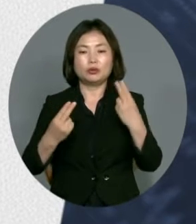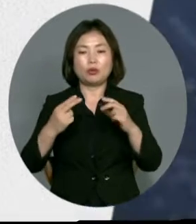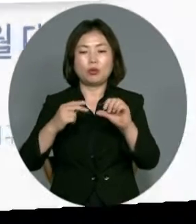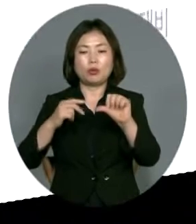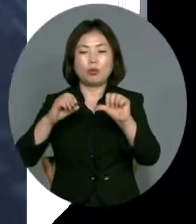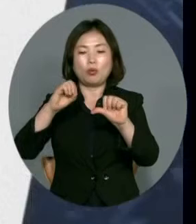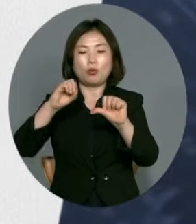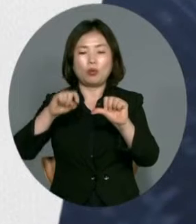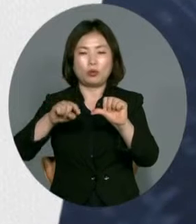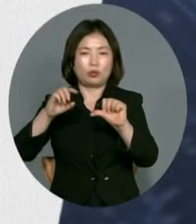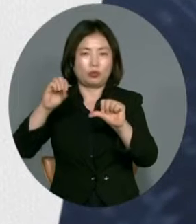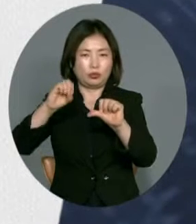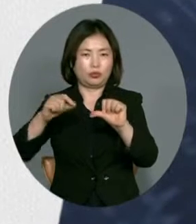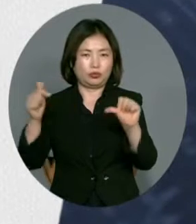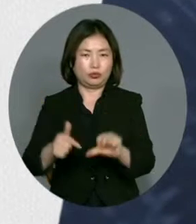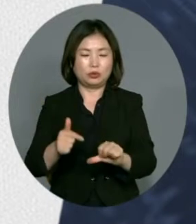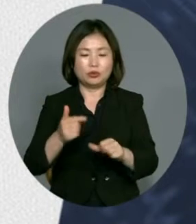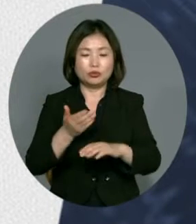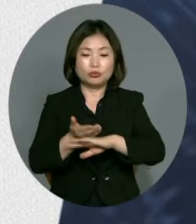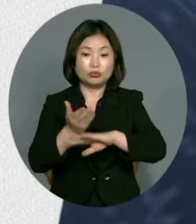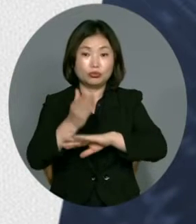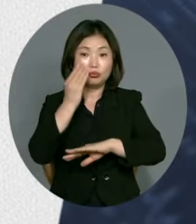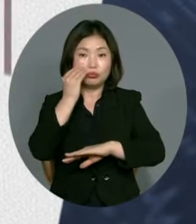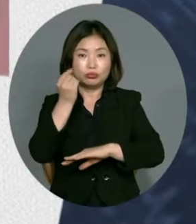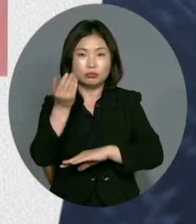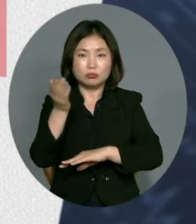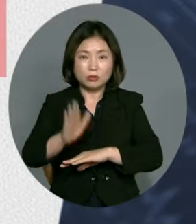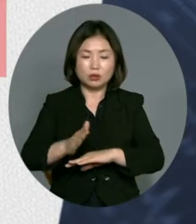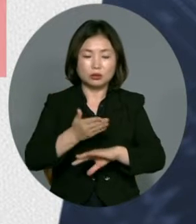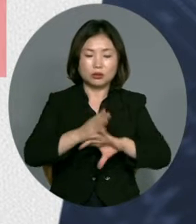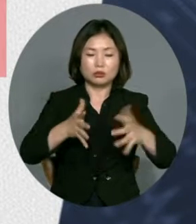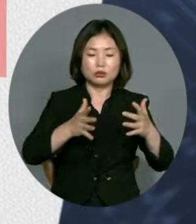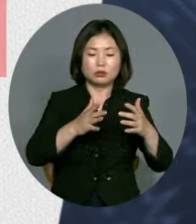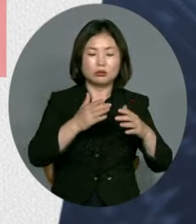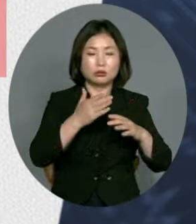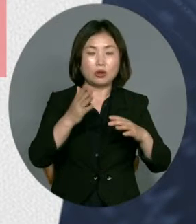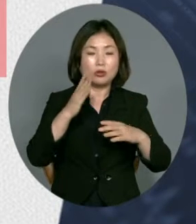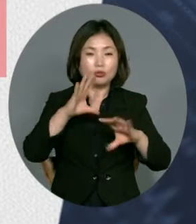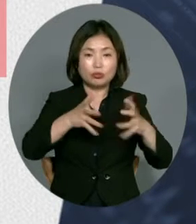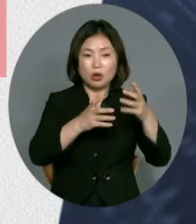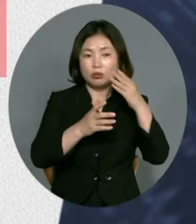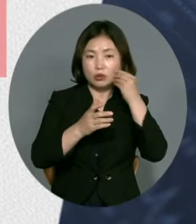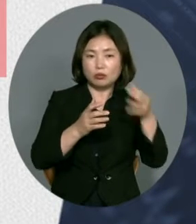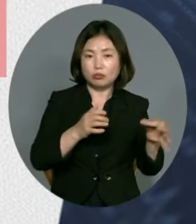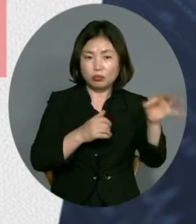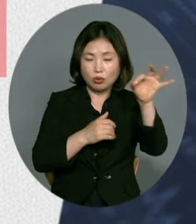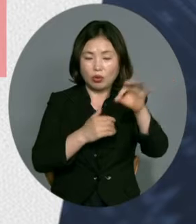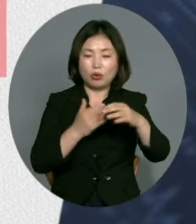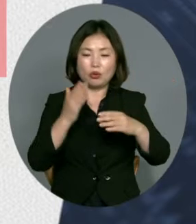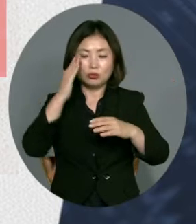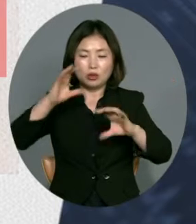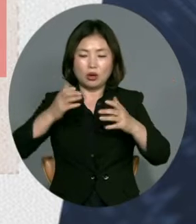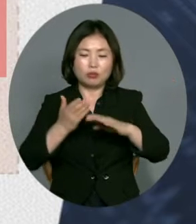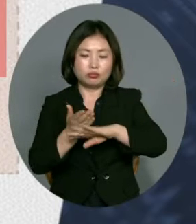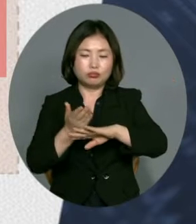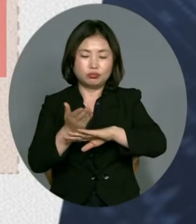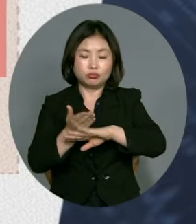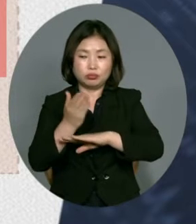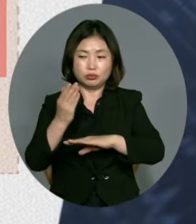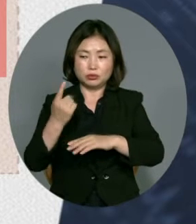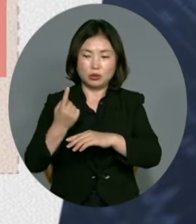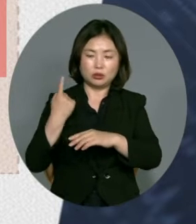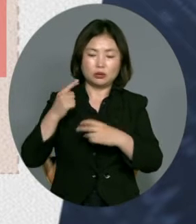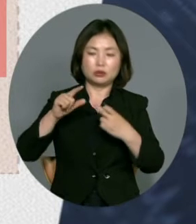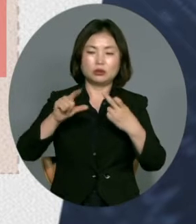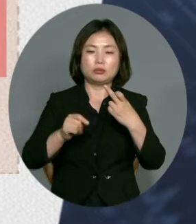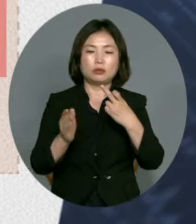감소했습니다. 수출 호조에도 불구하고 국제유가 상승 등으로 우리나라의 무역 수지는 지난해